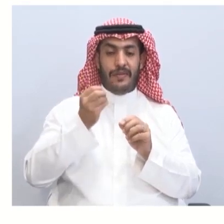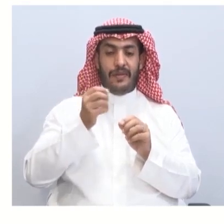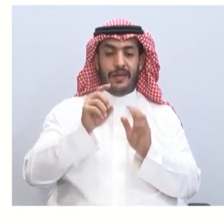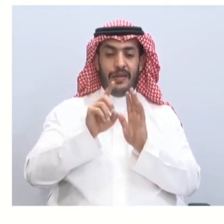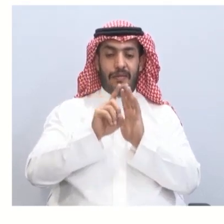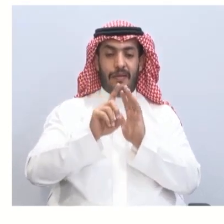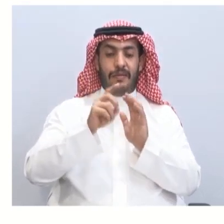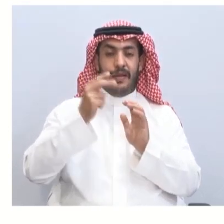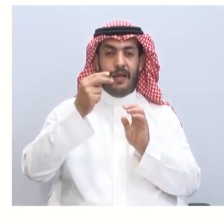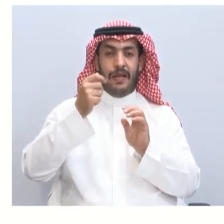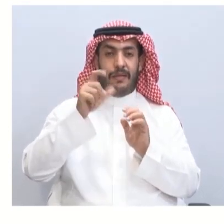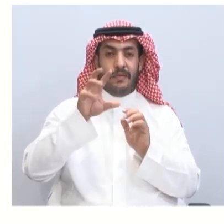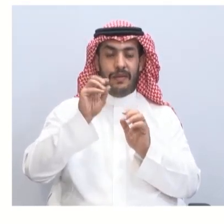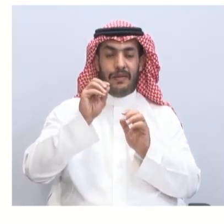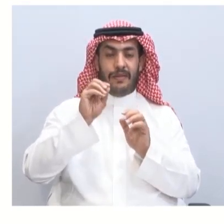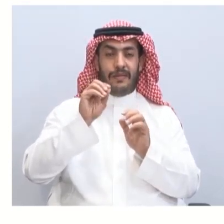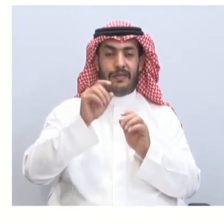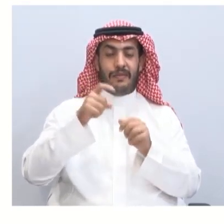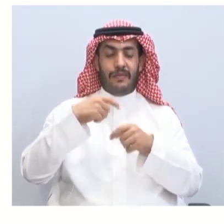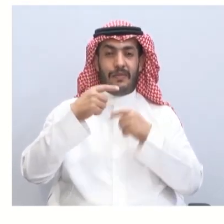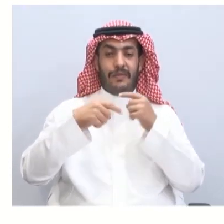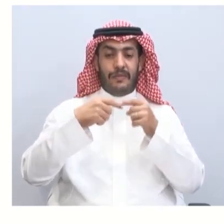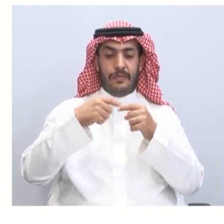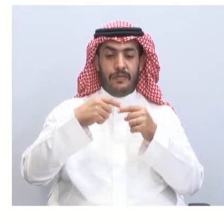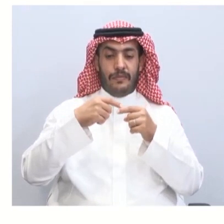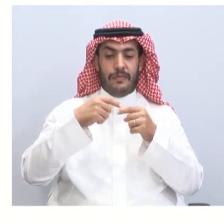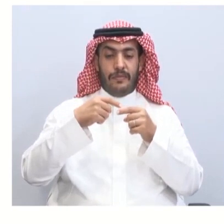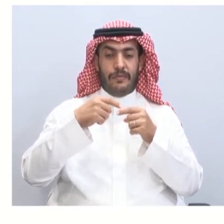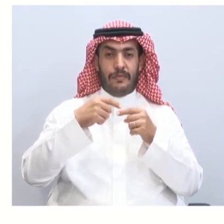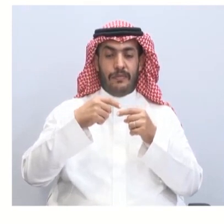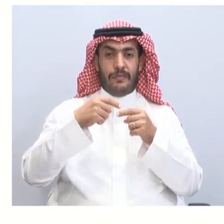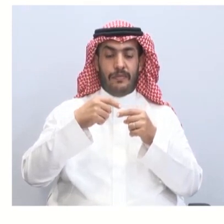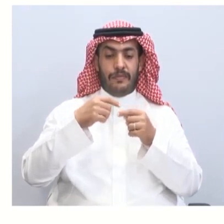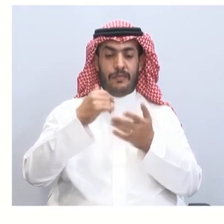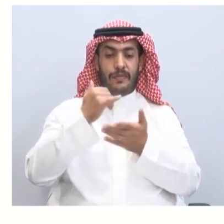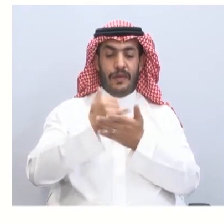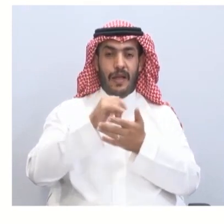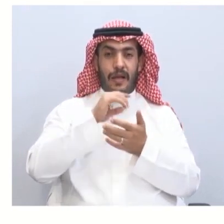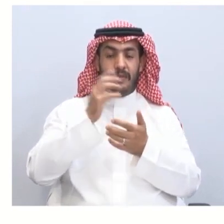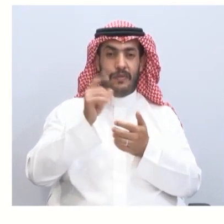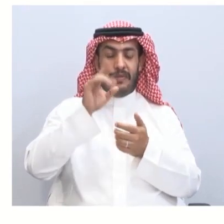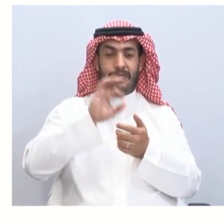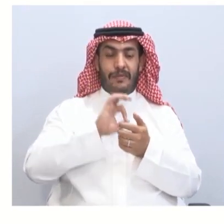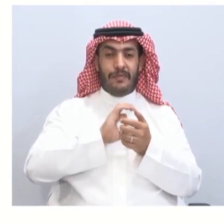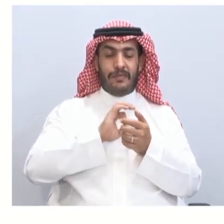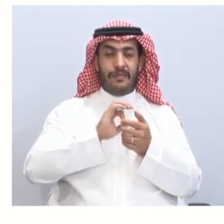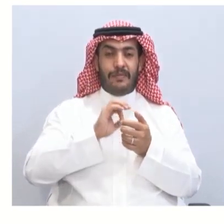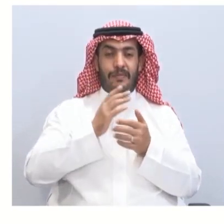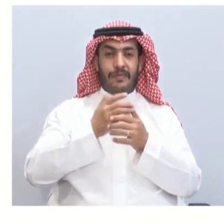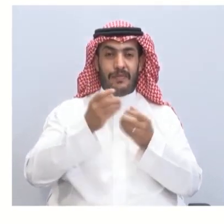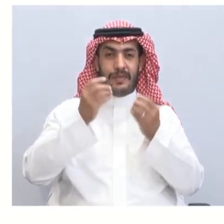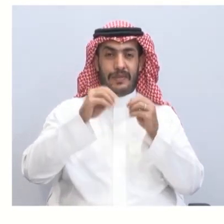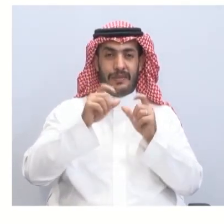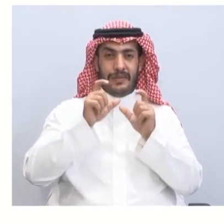عبد الله واصل ما قام به والده رحمه الله من